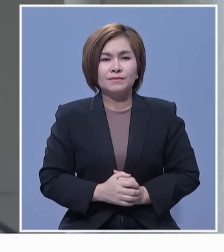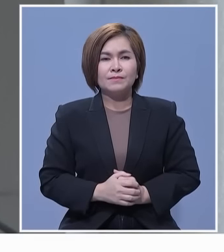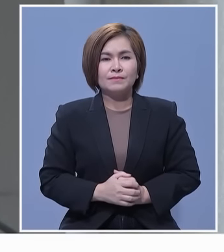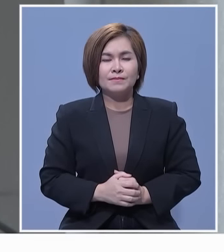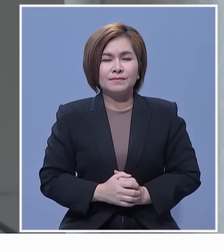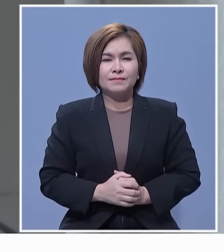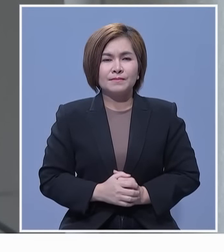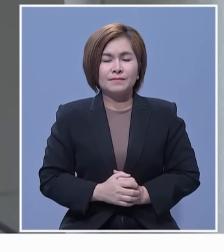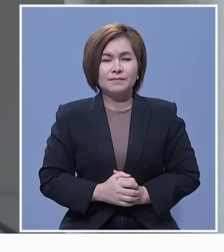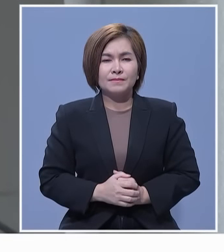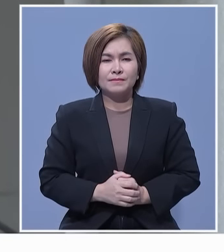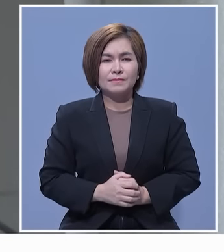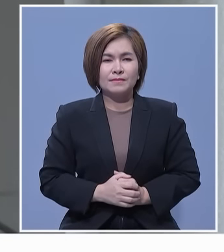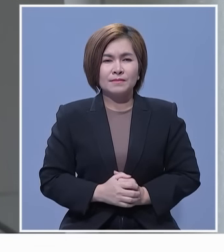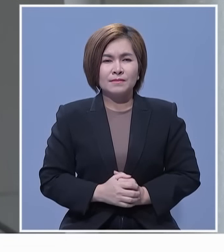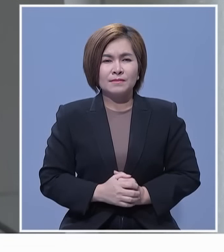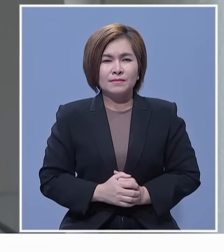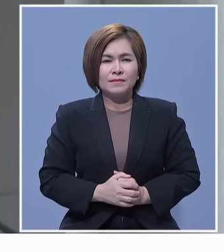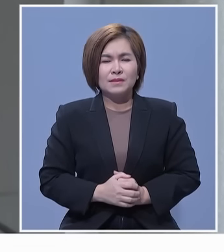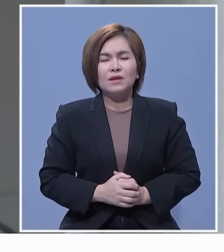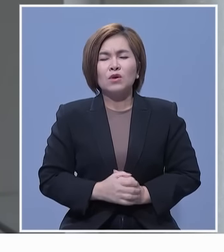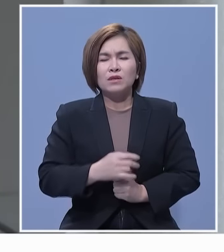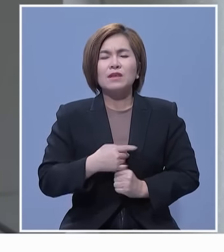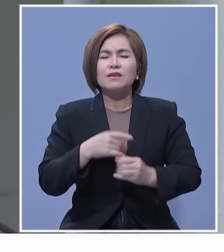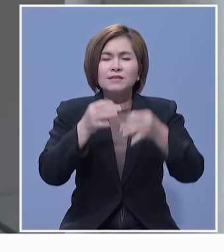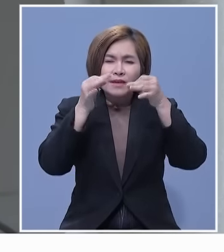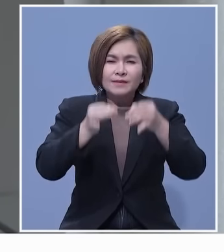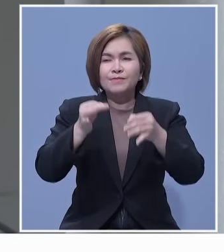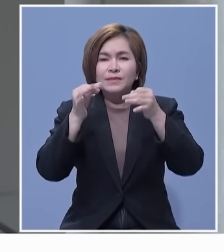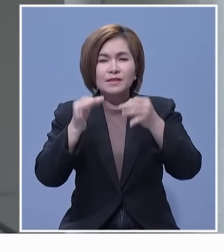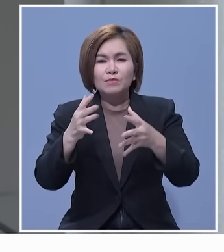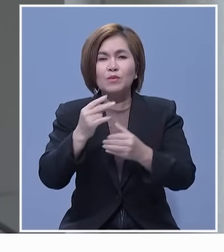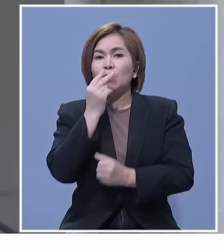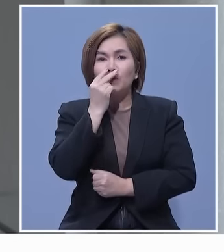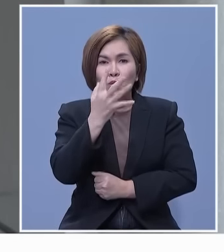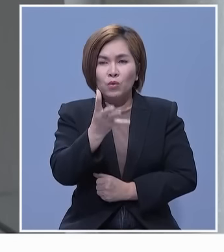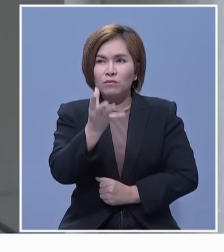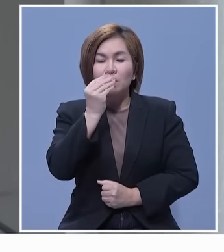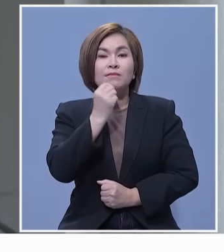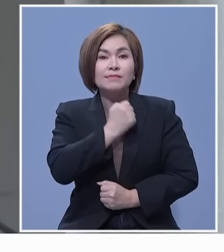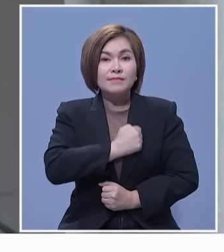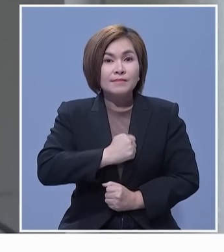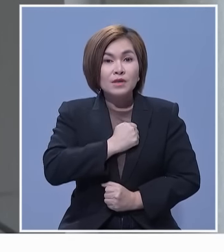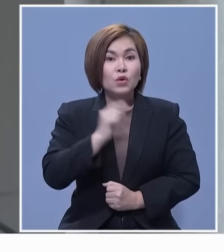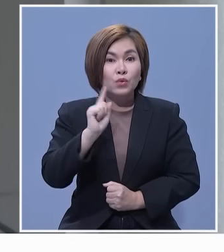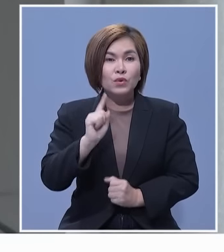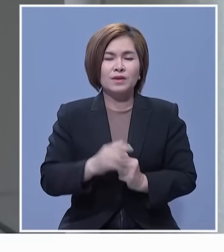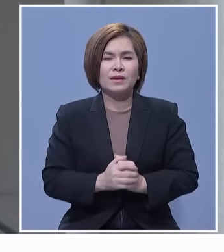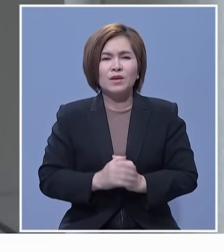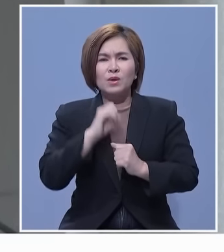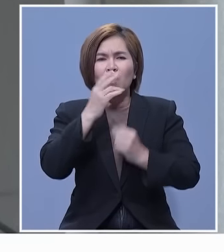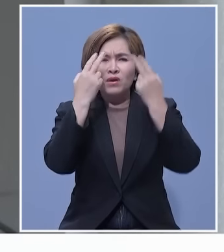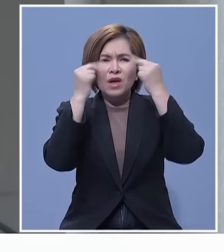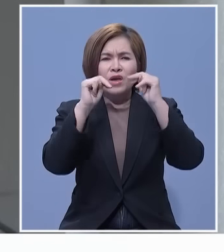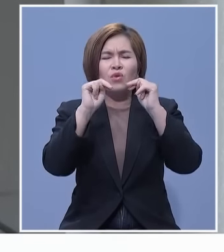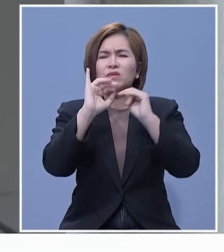ผมไม่ดูตรงคำว่าจะตัดสินไม่ตัดสินมากกว่านะครับแต่ว่าผมเสียใจตรงที่ว่าผมถูกบอกไปว่าเป็นนายกที่ไม่มีจริย